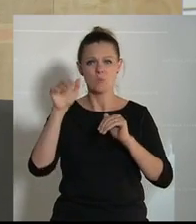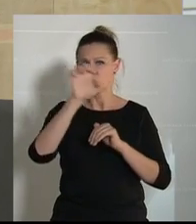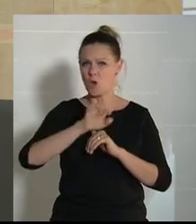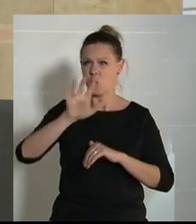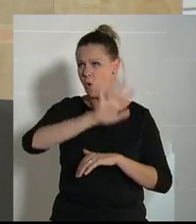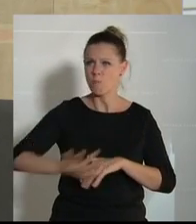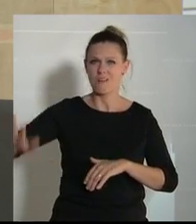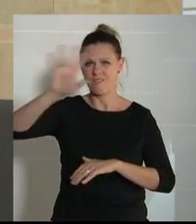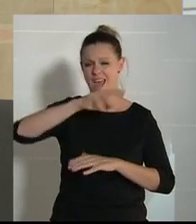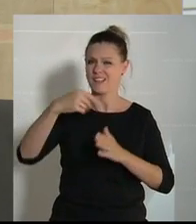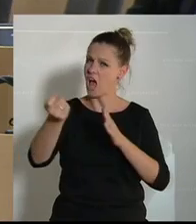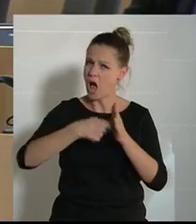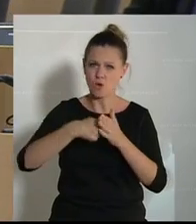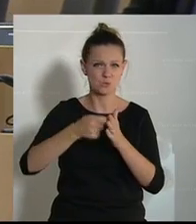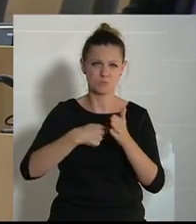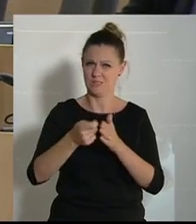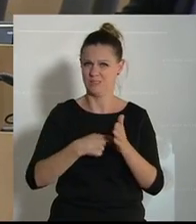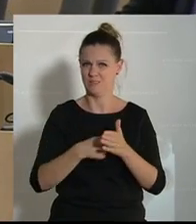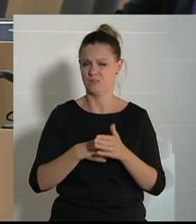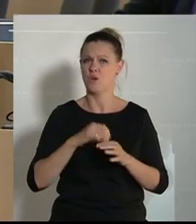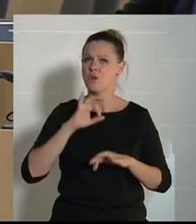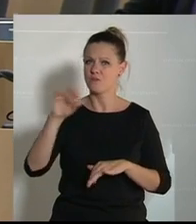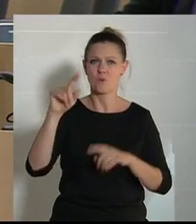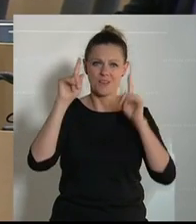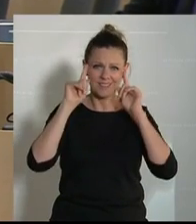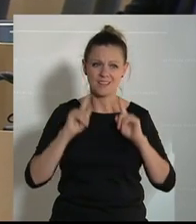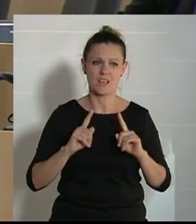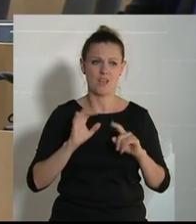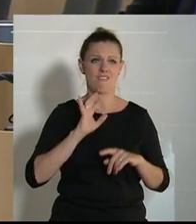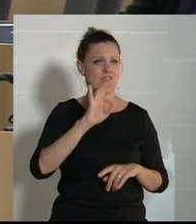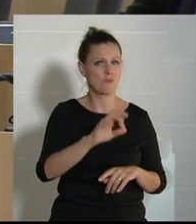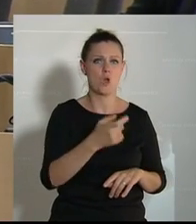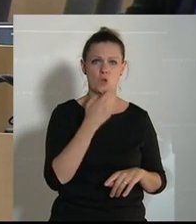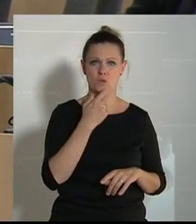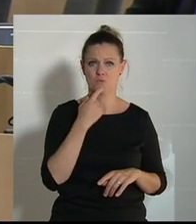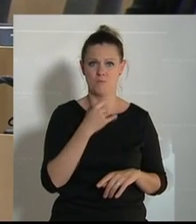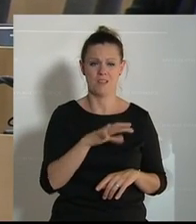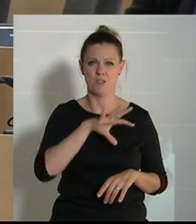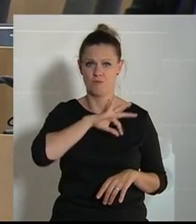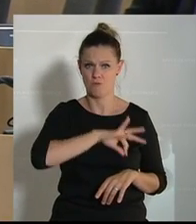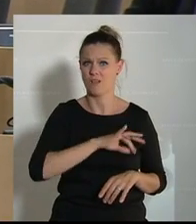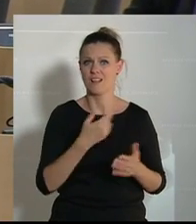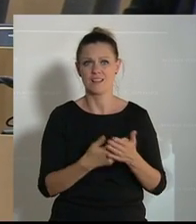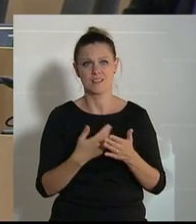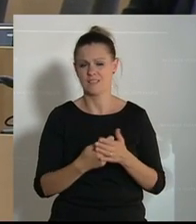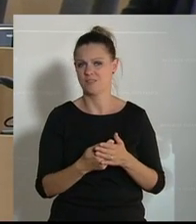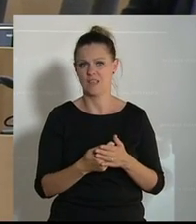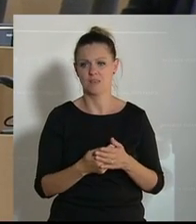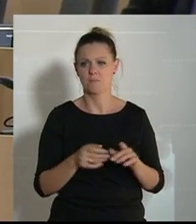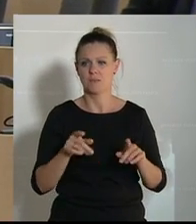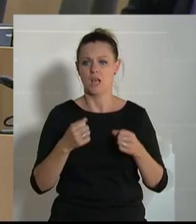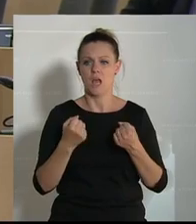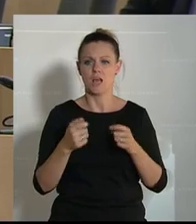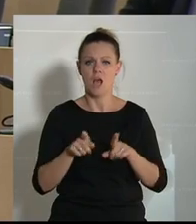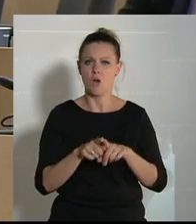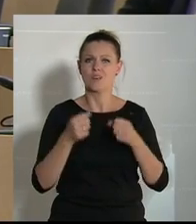diesem Zusammenhang. Das ist im Interesse der Tiere, das ist im Interesse der Konsumentinnen und Konsumenten. Und ich bin zutiefst auch